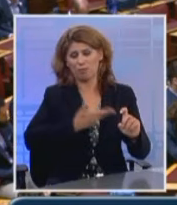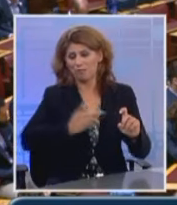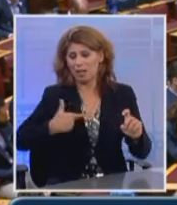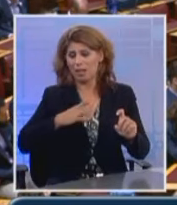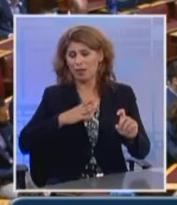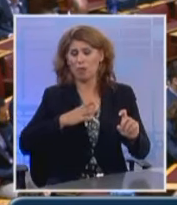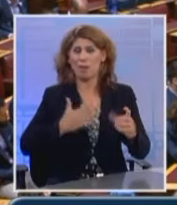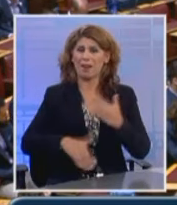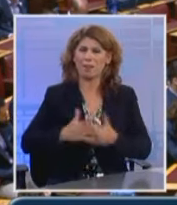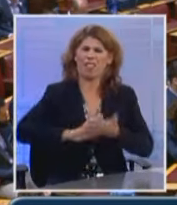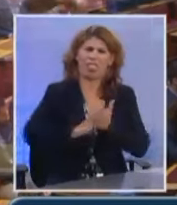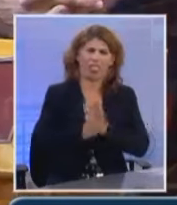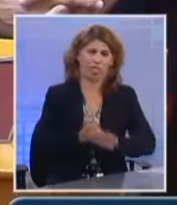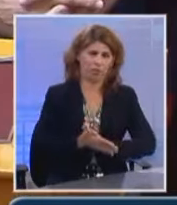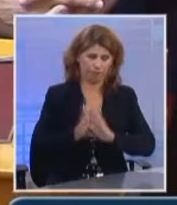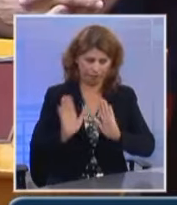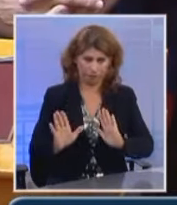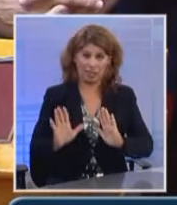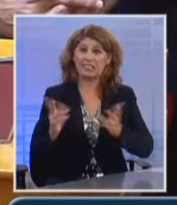Το άτομο με αναπηρία